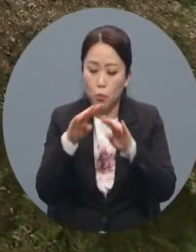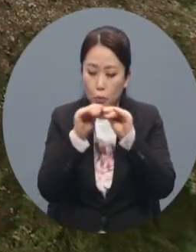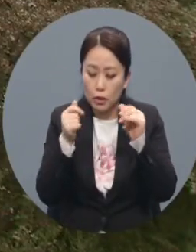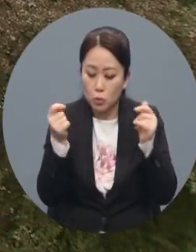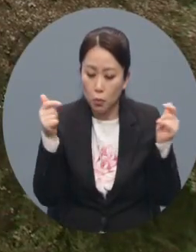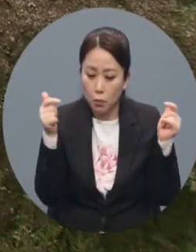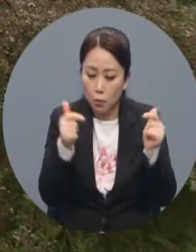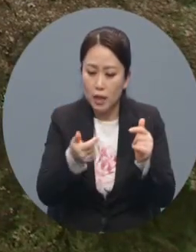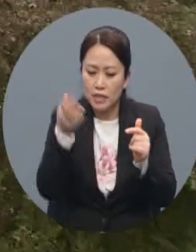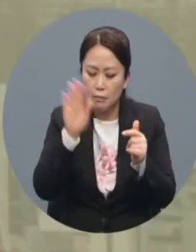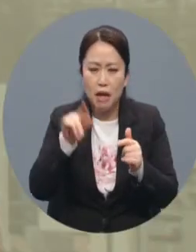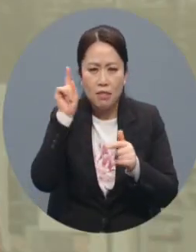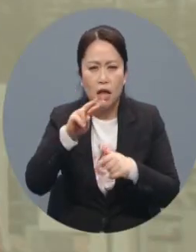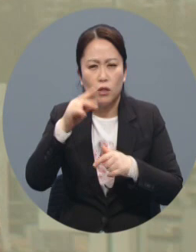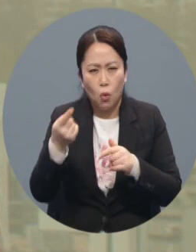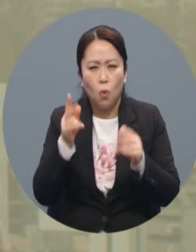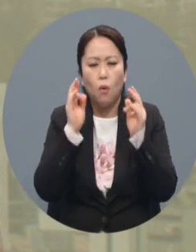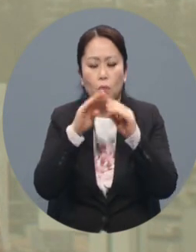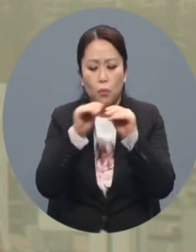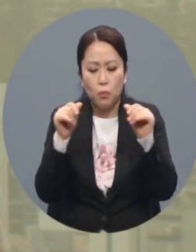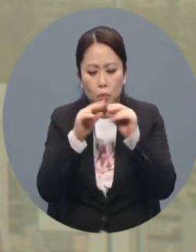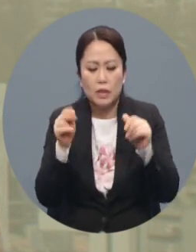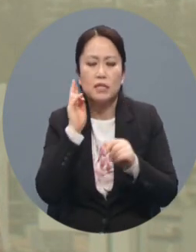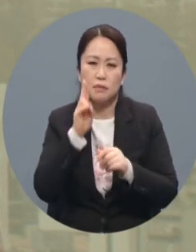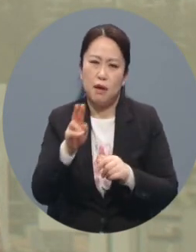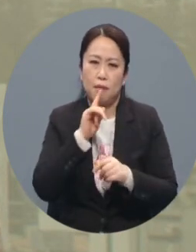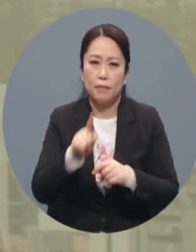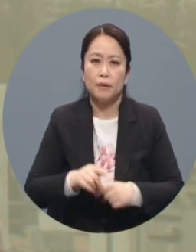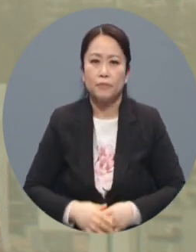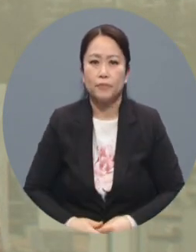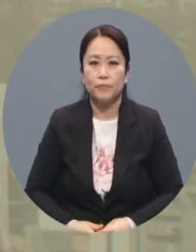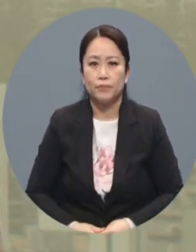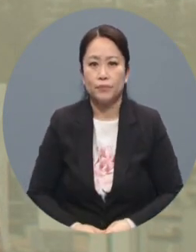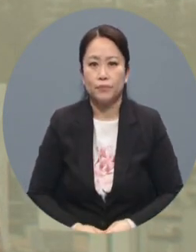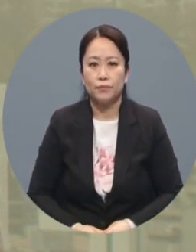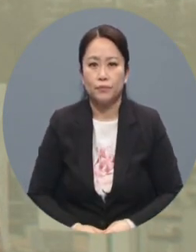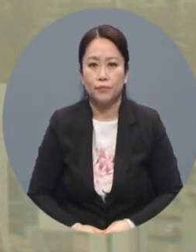내일도 먼지 농도는 매우 높을 것으로 전망됩니다. MBC 뉴스 현지호입니다.